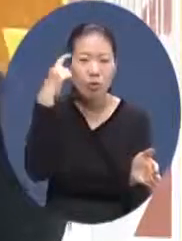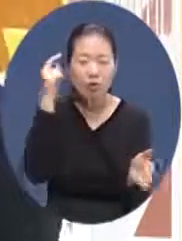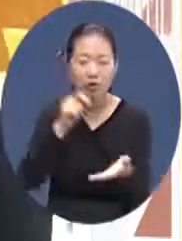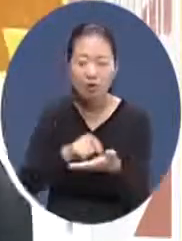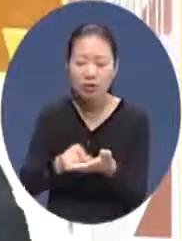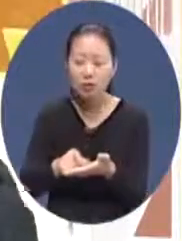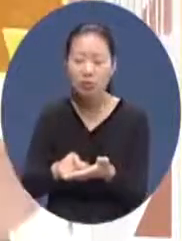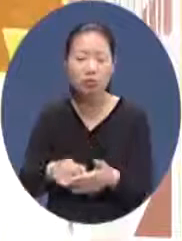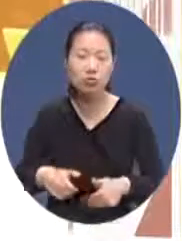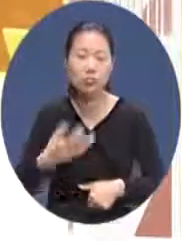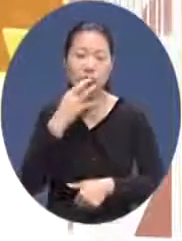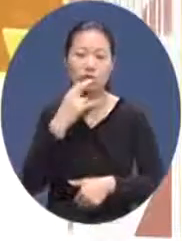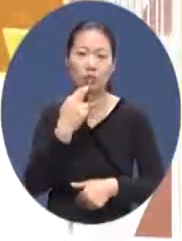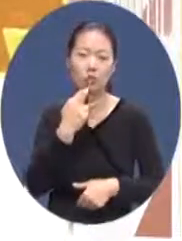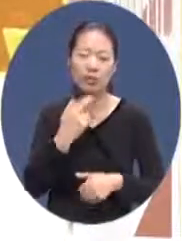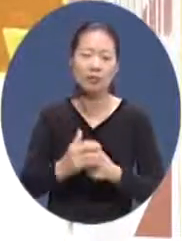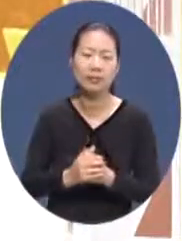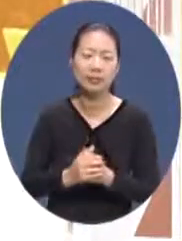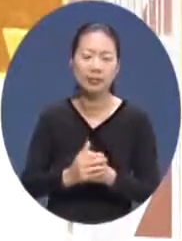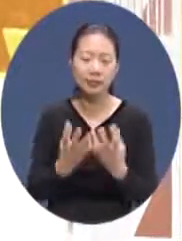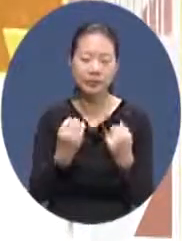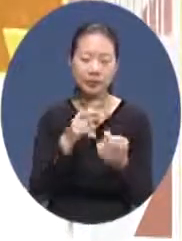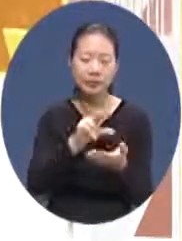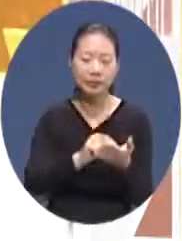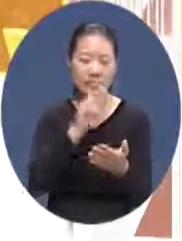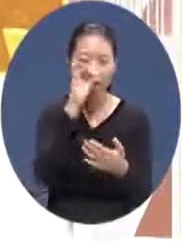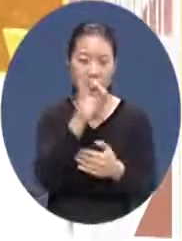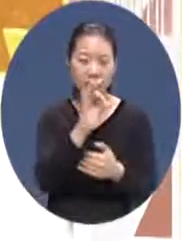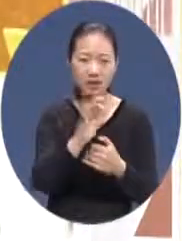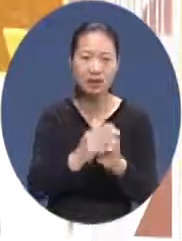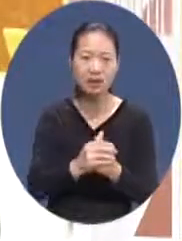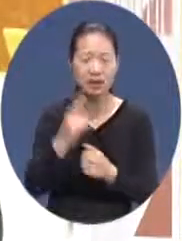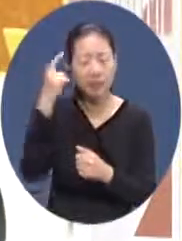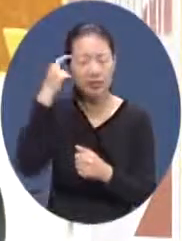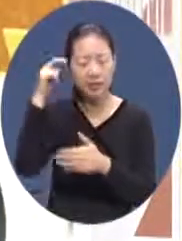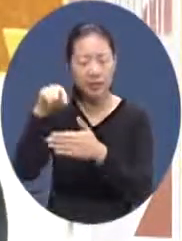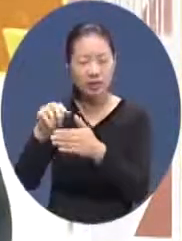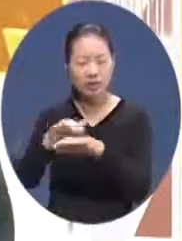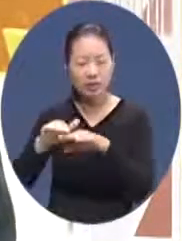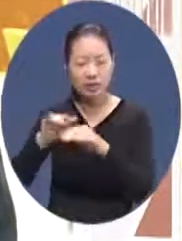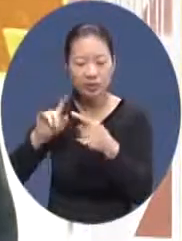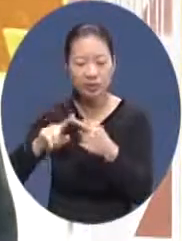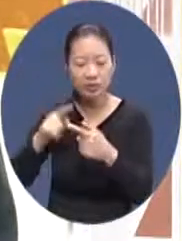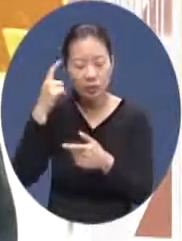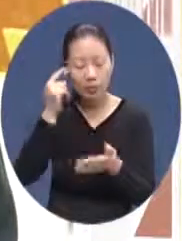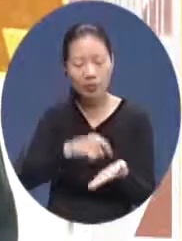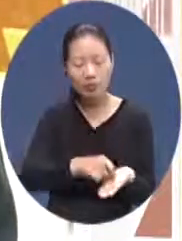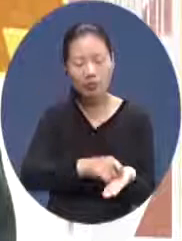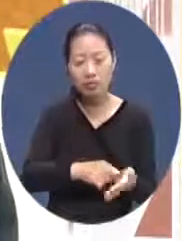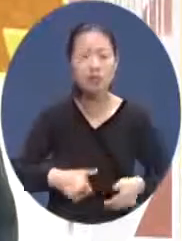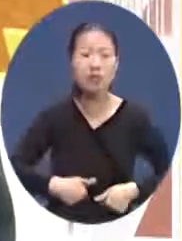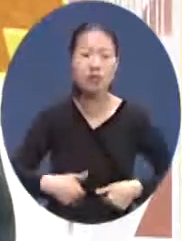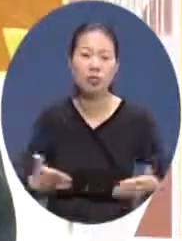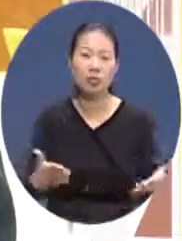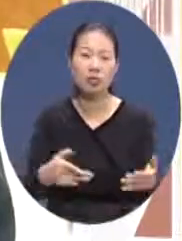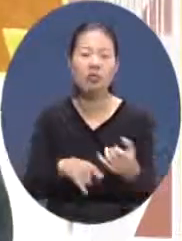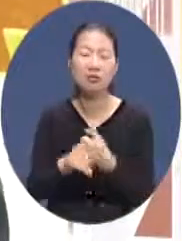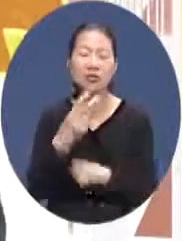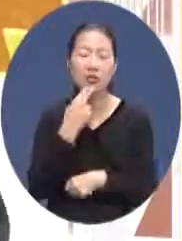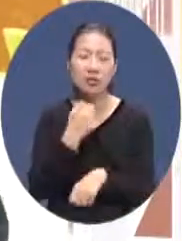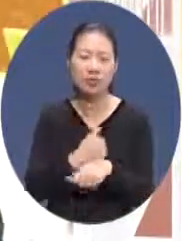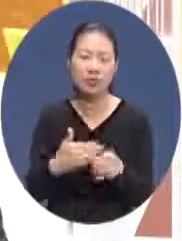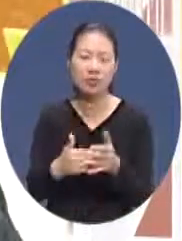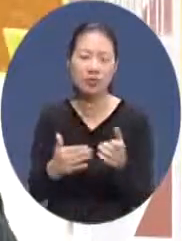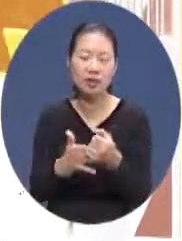머릿속에 들어가니까 의미 없고 그다음에 수학 문제 같은 경우도 머릿속으로 푸는 거를 뭐 알아 쓰면서 풀어. 의미 없다는 거죠.